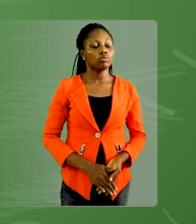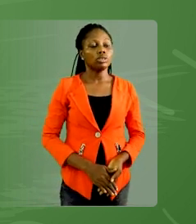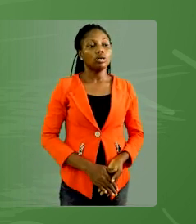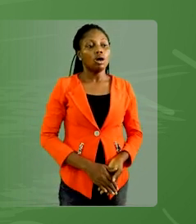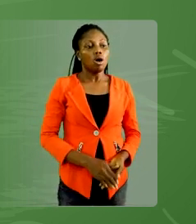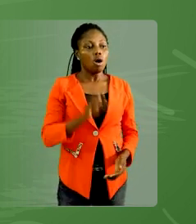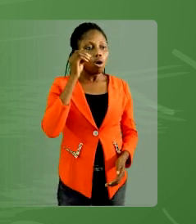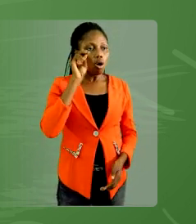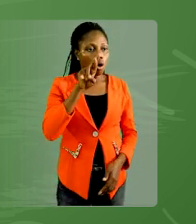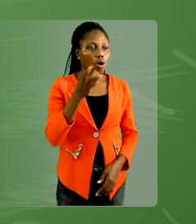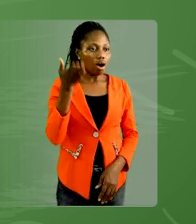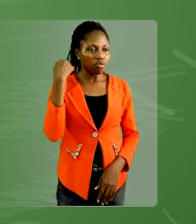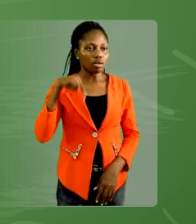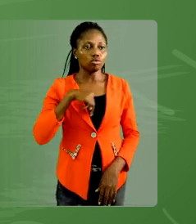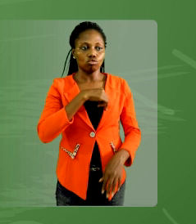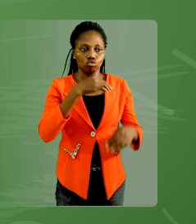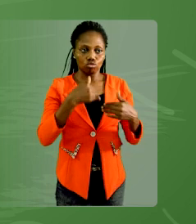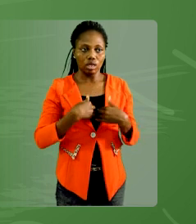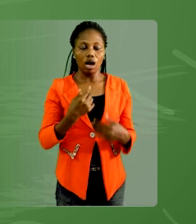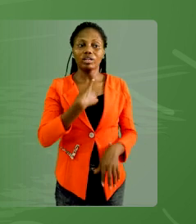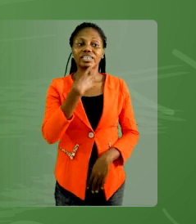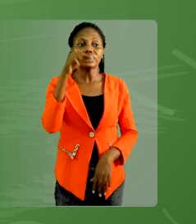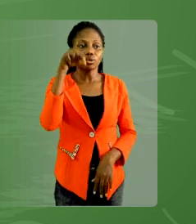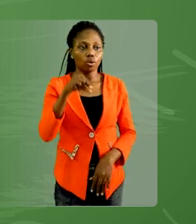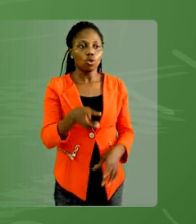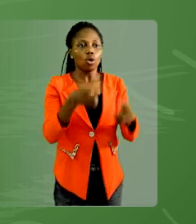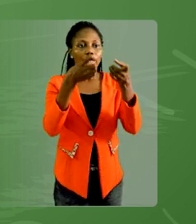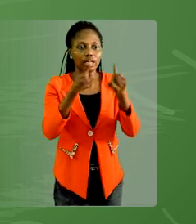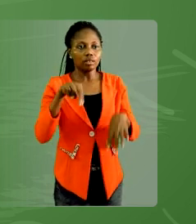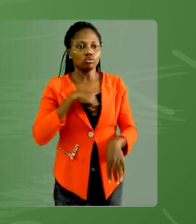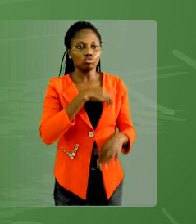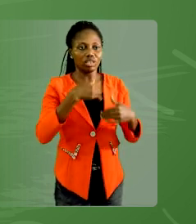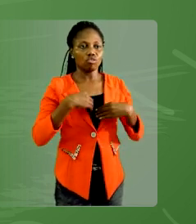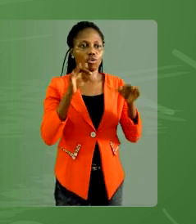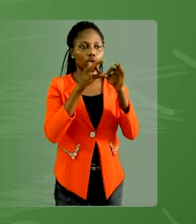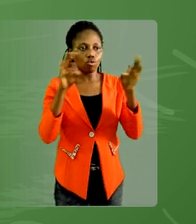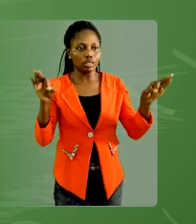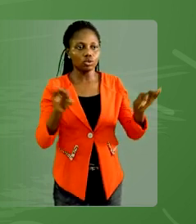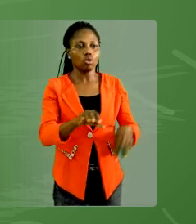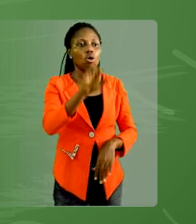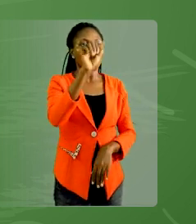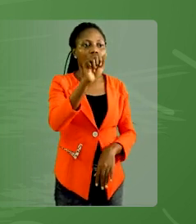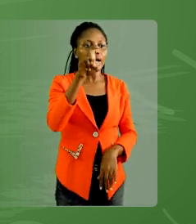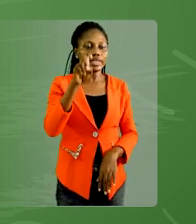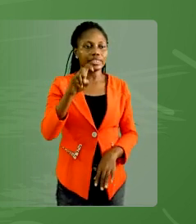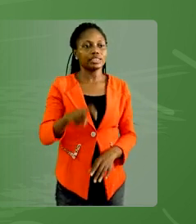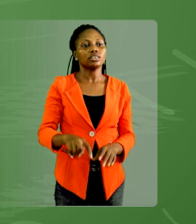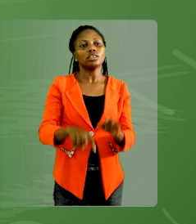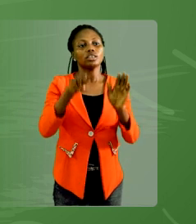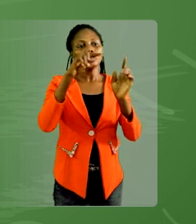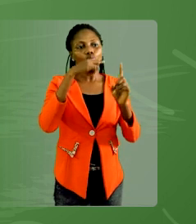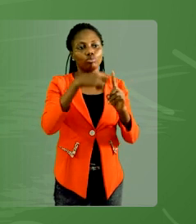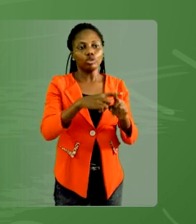que lorsqu'on a une équation du type ax plus by moins c égale à 0, on peut transformer cette